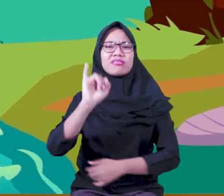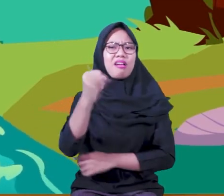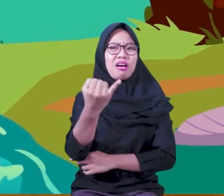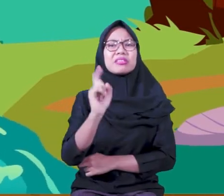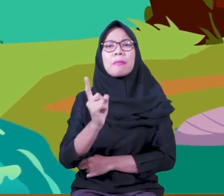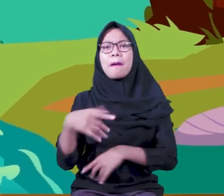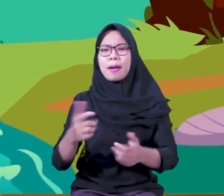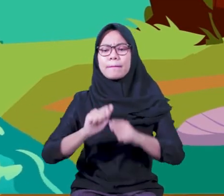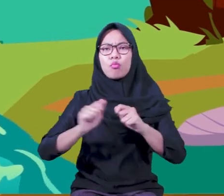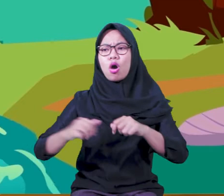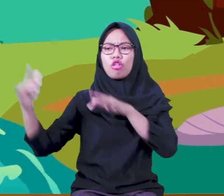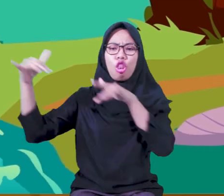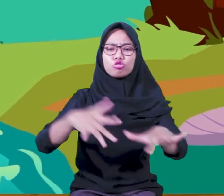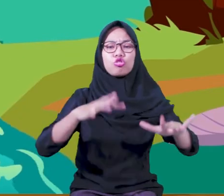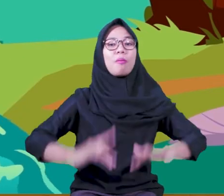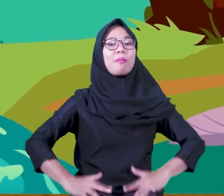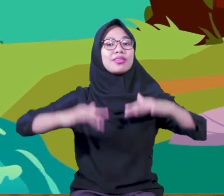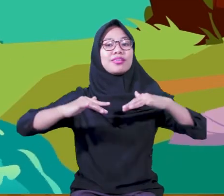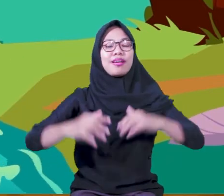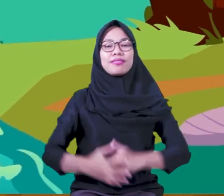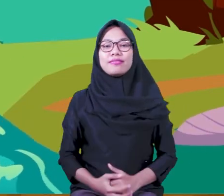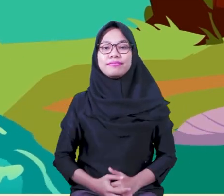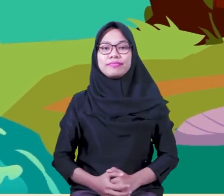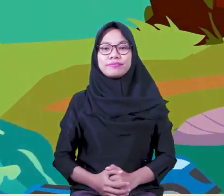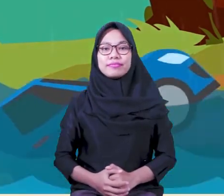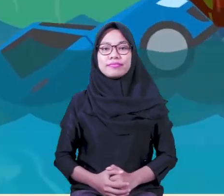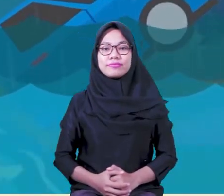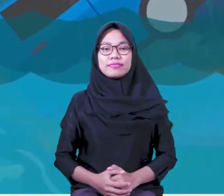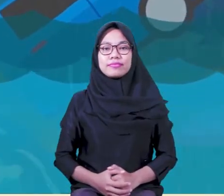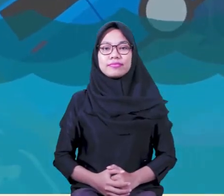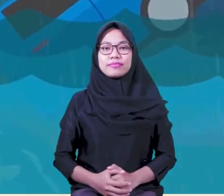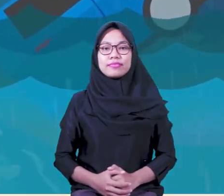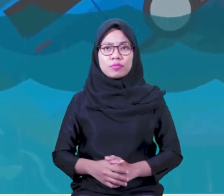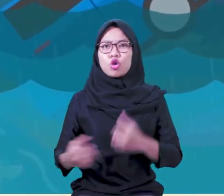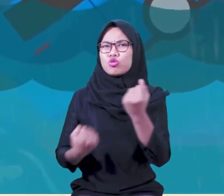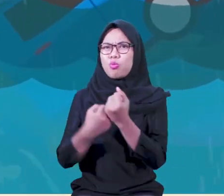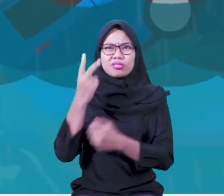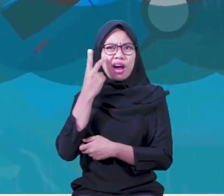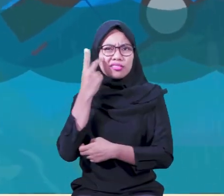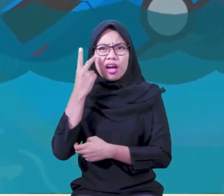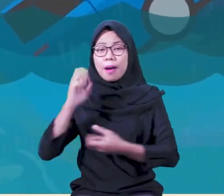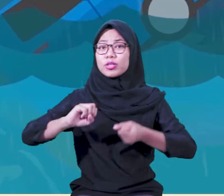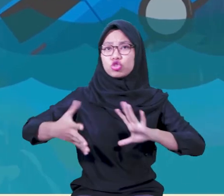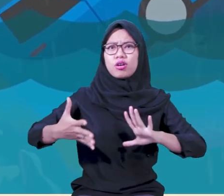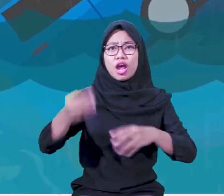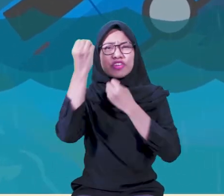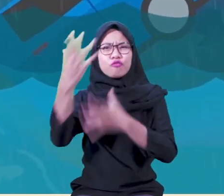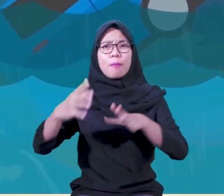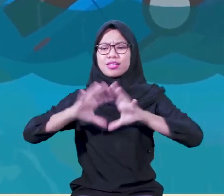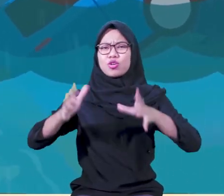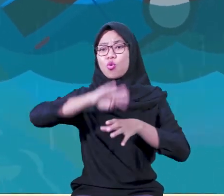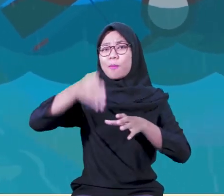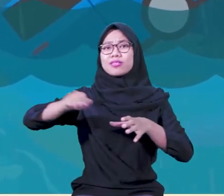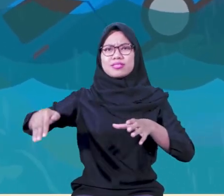mencegah terjadinya bencana akibat kelalaian siang seperti longsor dan banjir untuk mendukung kesiapsiagaan